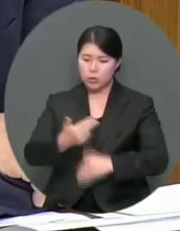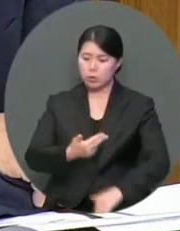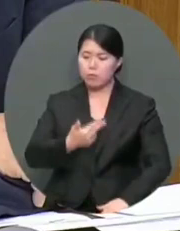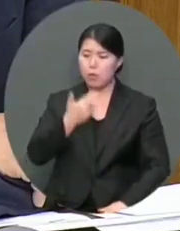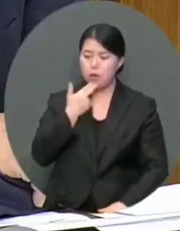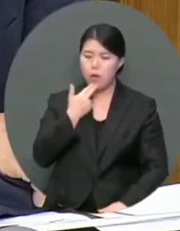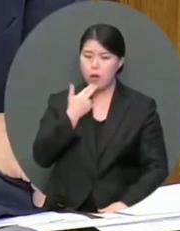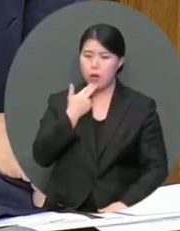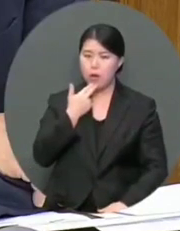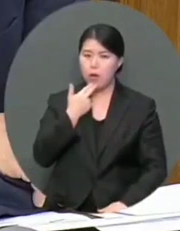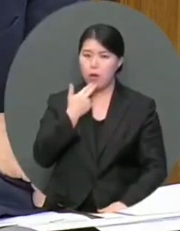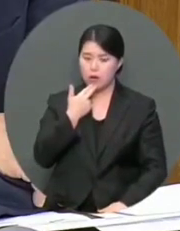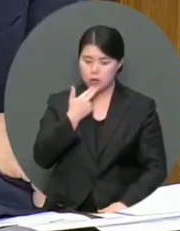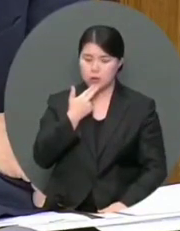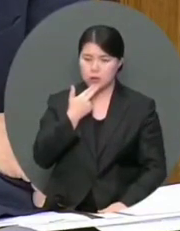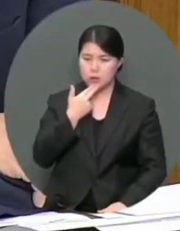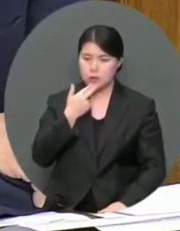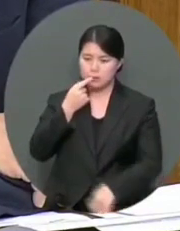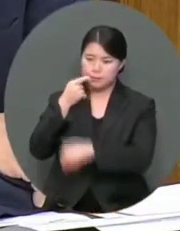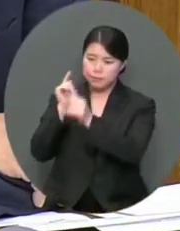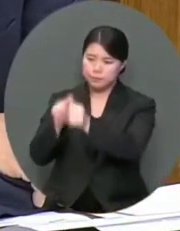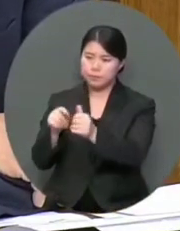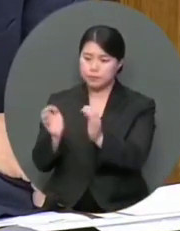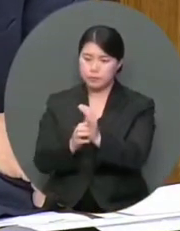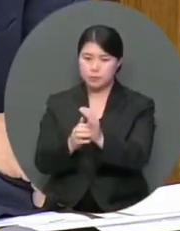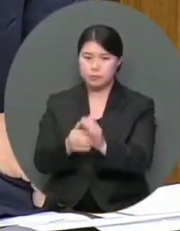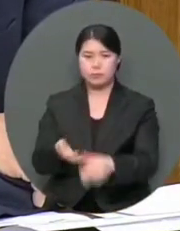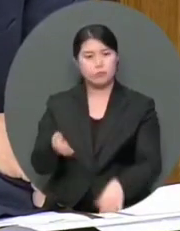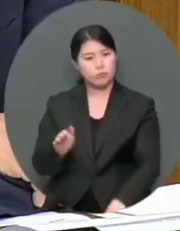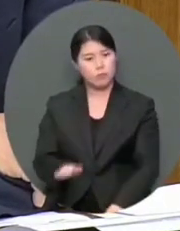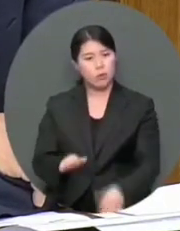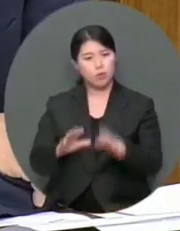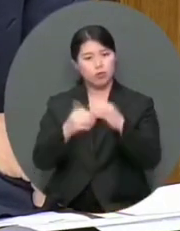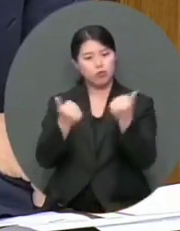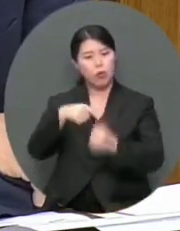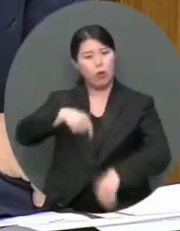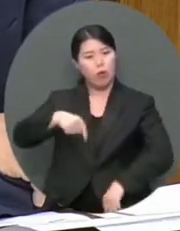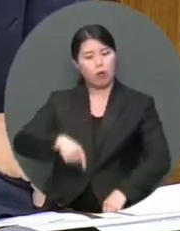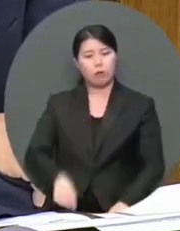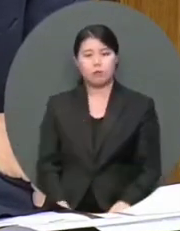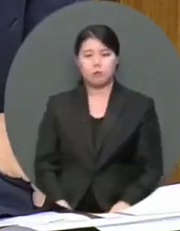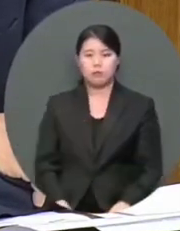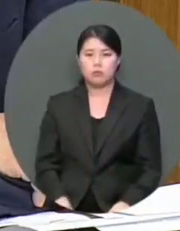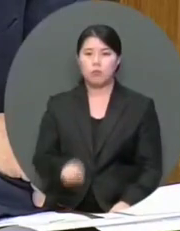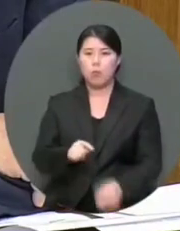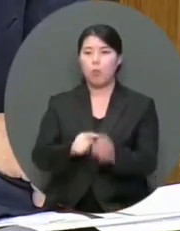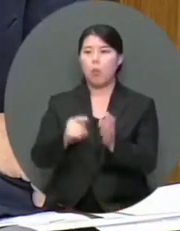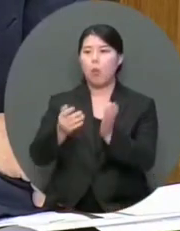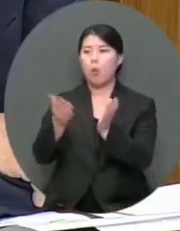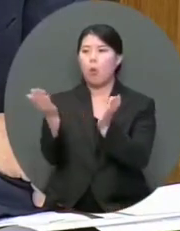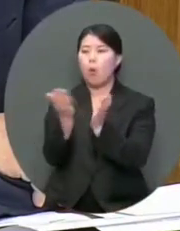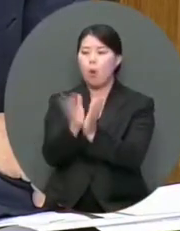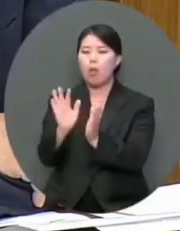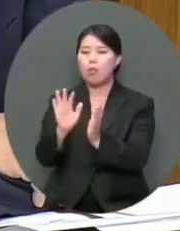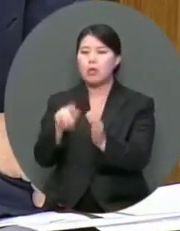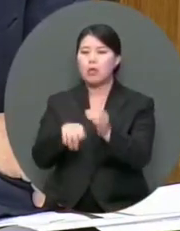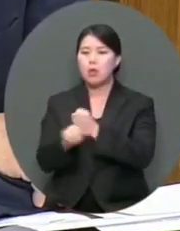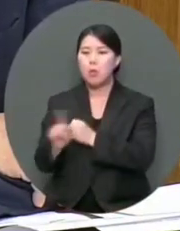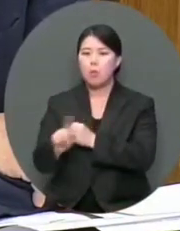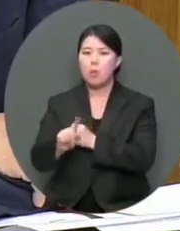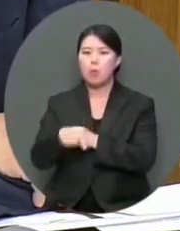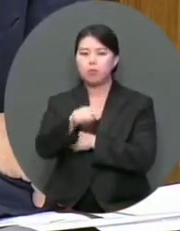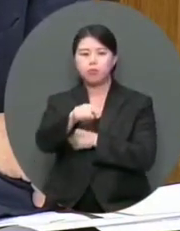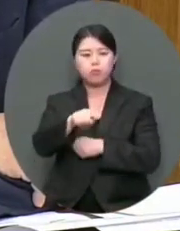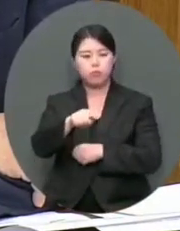보이는 과정을 통해서 후보자를 지명해놓고 국회에 대놓고는 부적격 사유를 당신들이 못